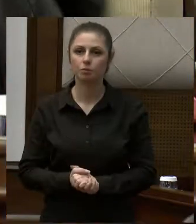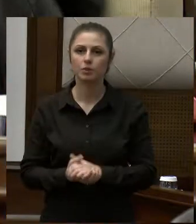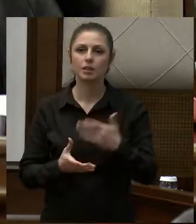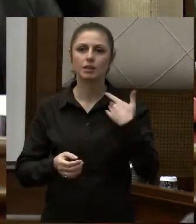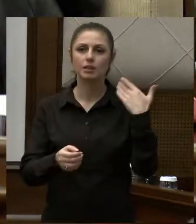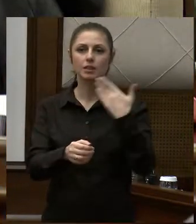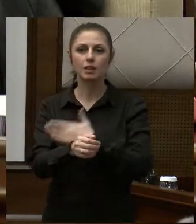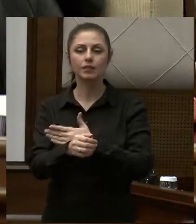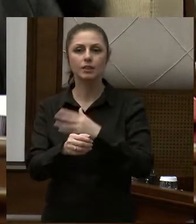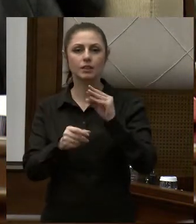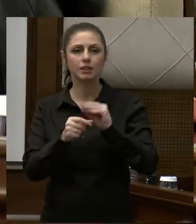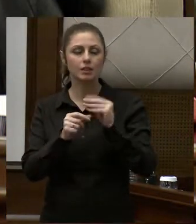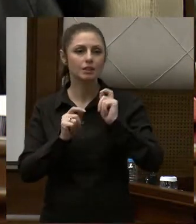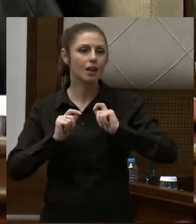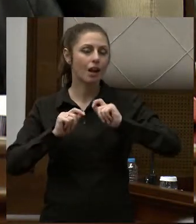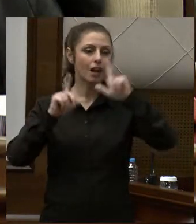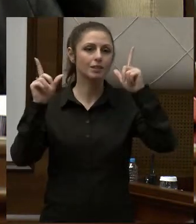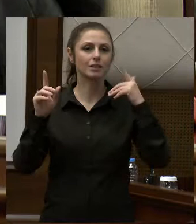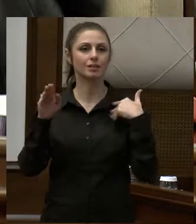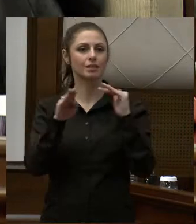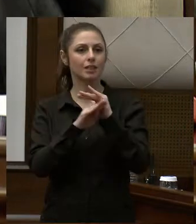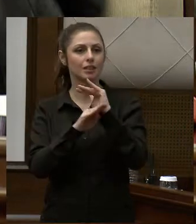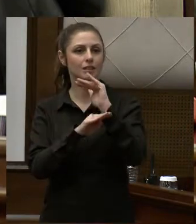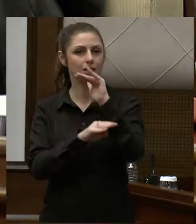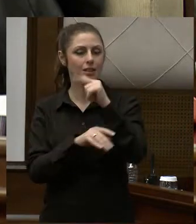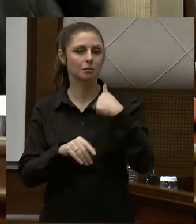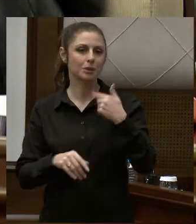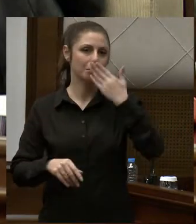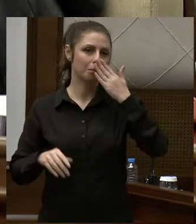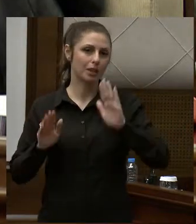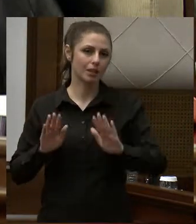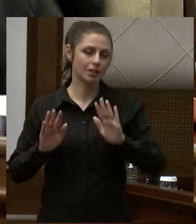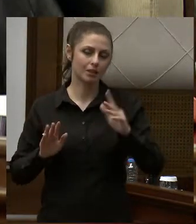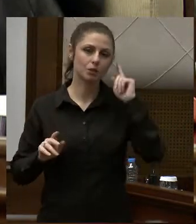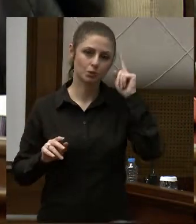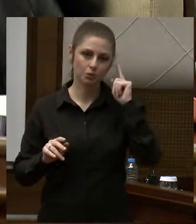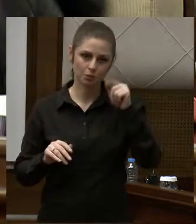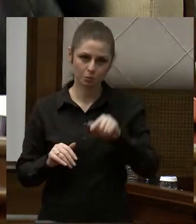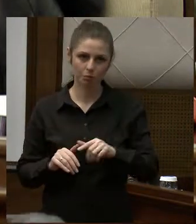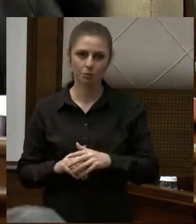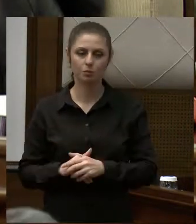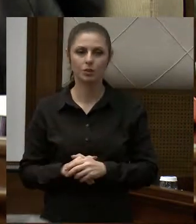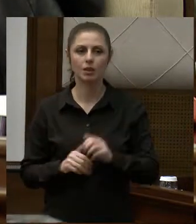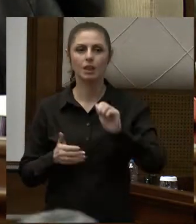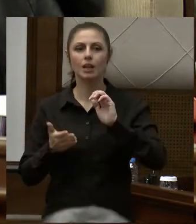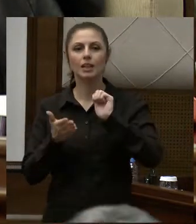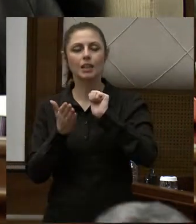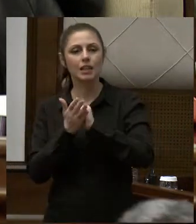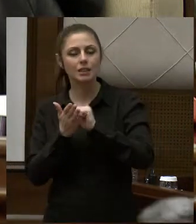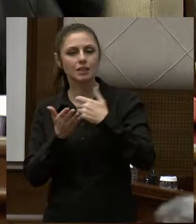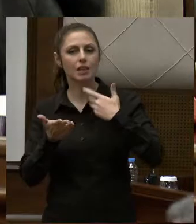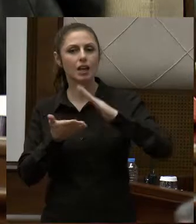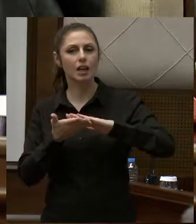Ülkemiz içinde aydınlık geleceklerin bizleri beklediğini umut ediyorum. Gazeteci